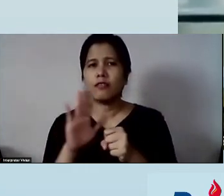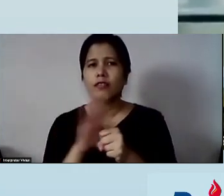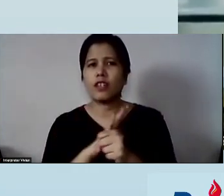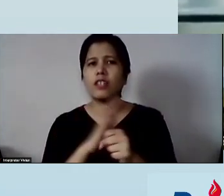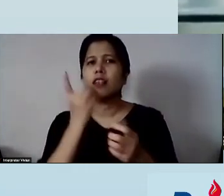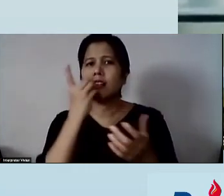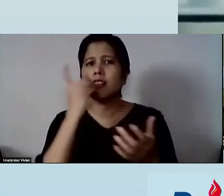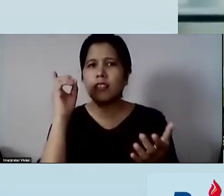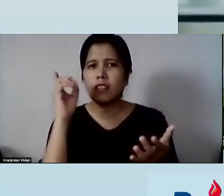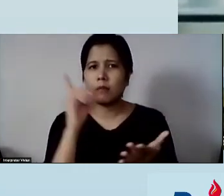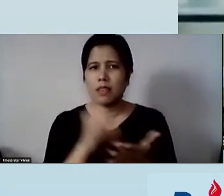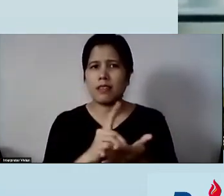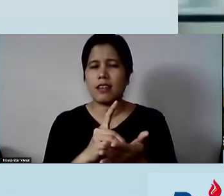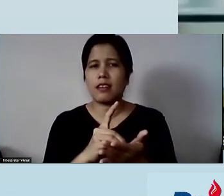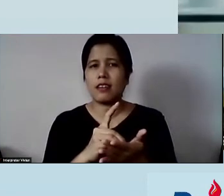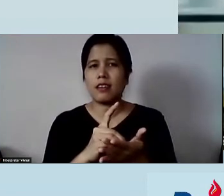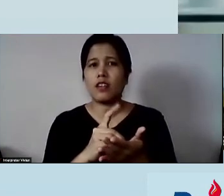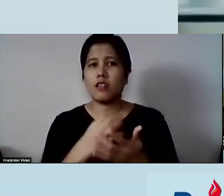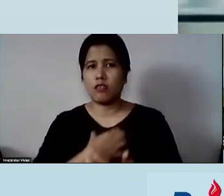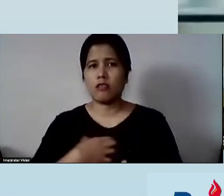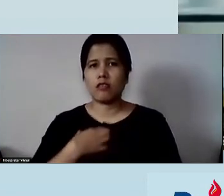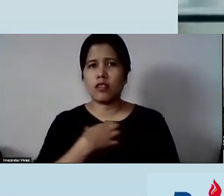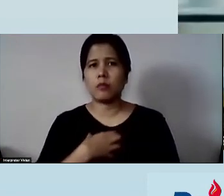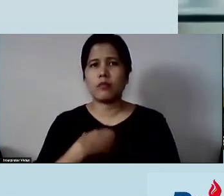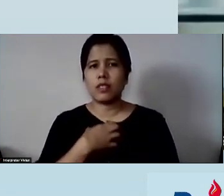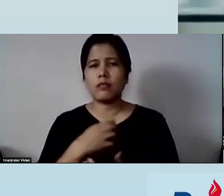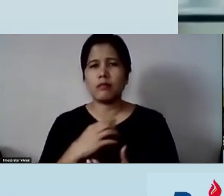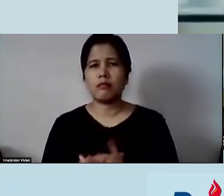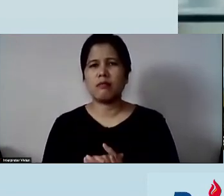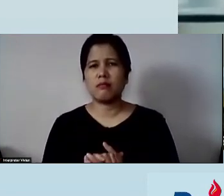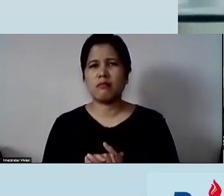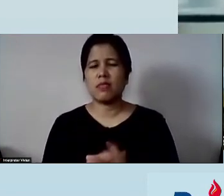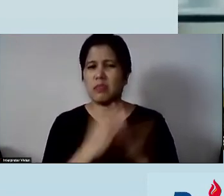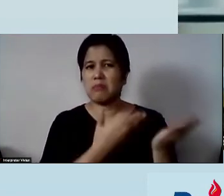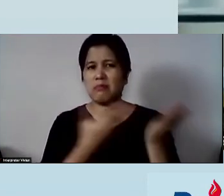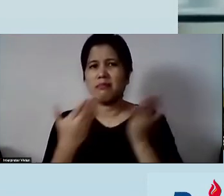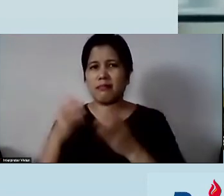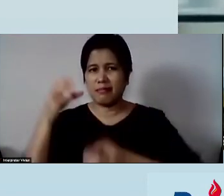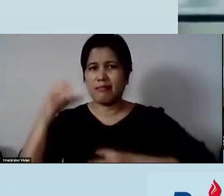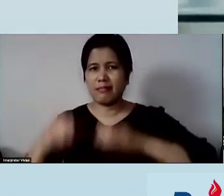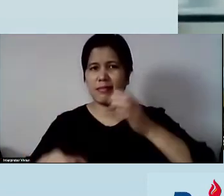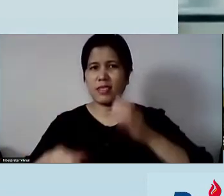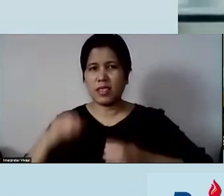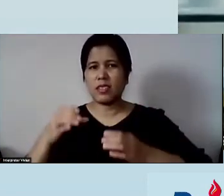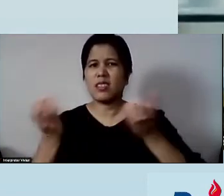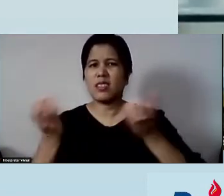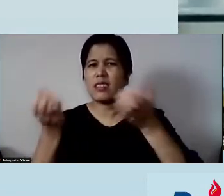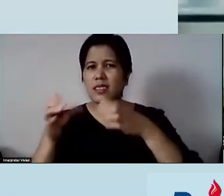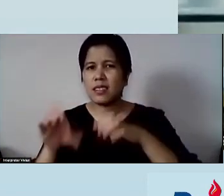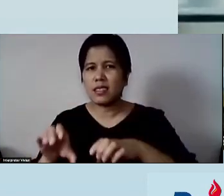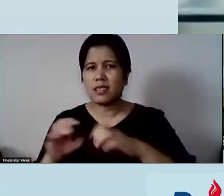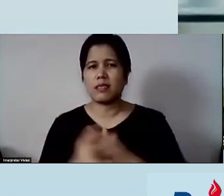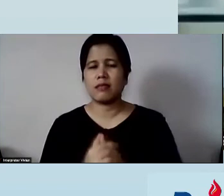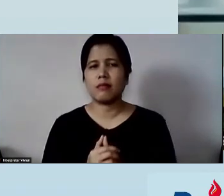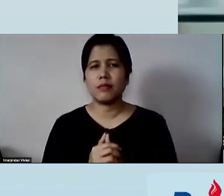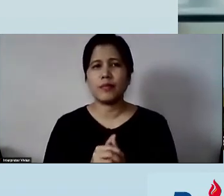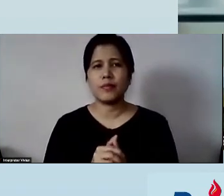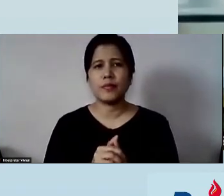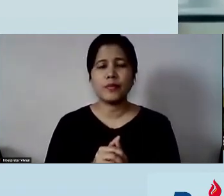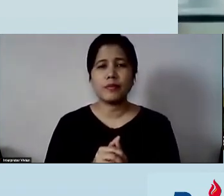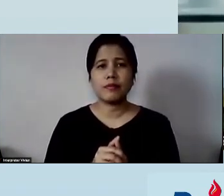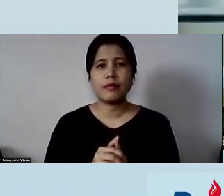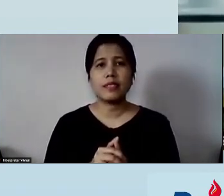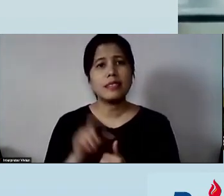Kasi alam mo, mahantong ito sa kaso eh. Diba? Doon sa pinag-present ko ng mga batas na yun.